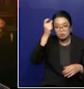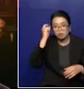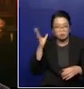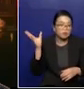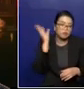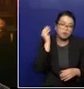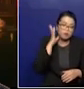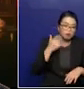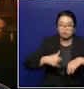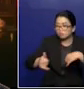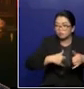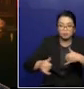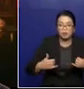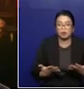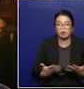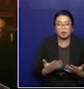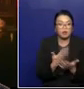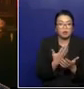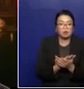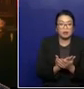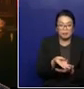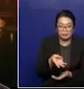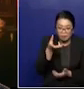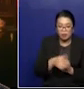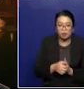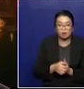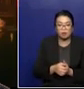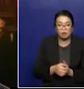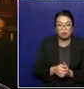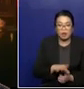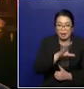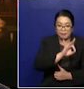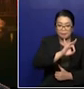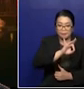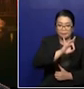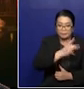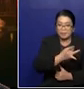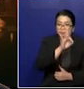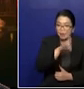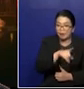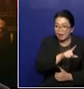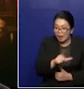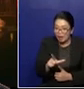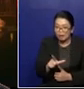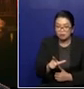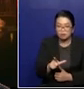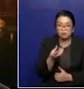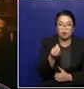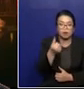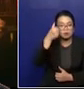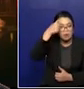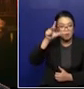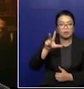ม่ฟังวิ่งออกไปไหนเงินเพียงเงินตั้ง 88,000 ล้านเนี่ยนะฮะท่านใช้เวลาเพียง3